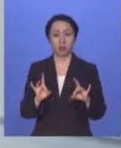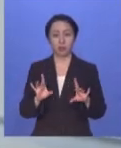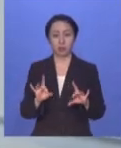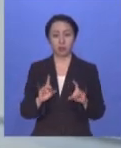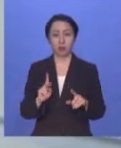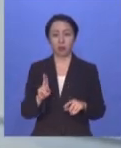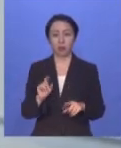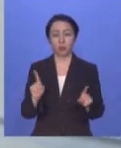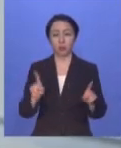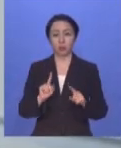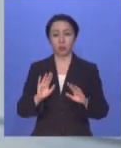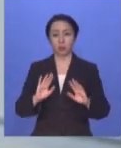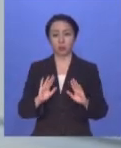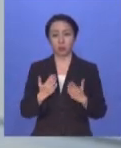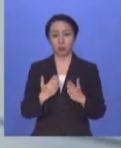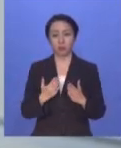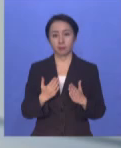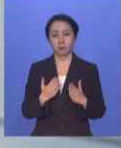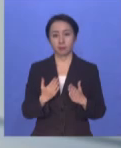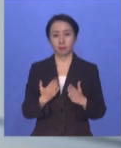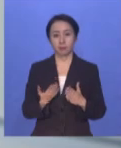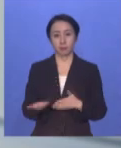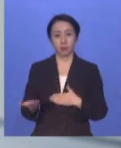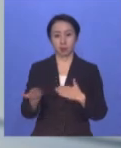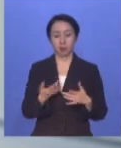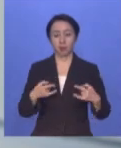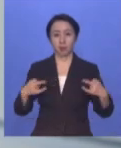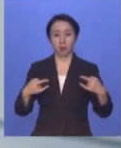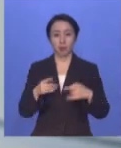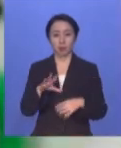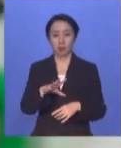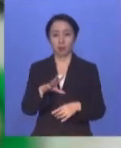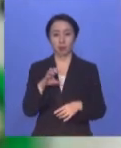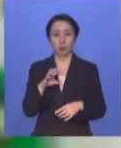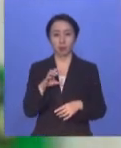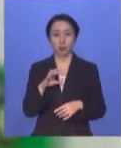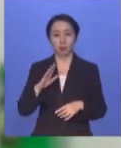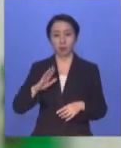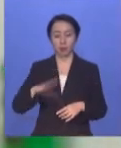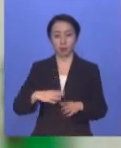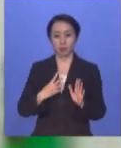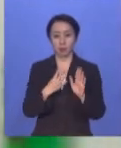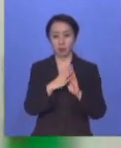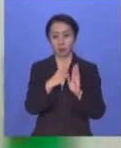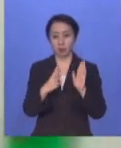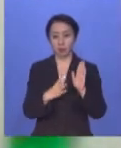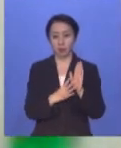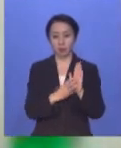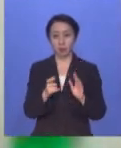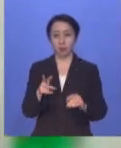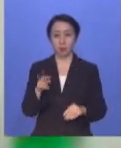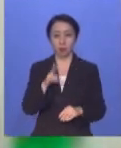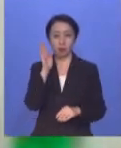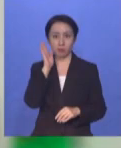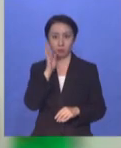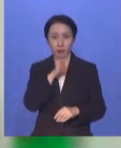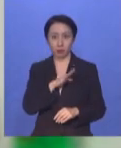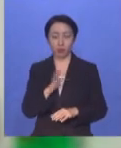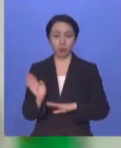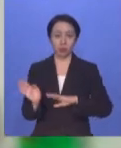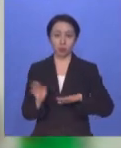как что происходит. Присылали фотографии. Потом 19 мая, вода когда